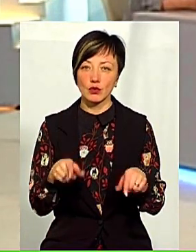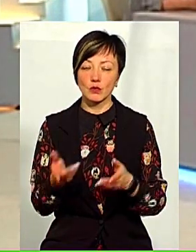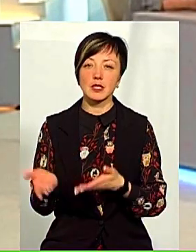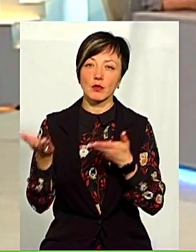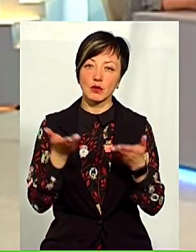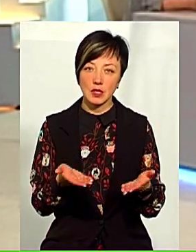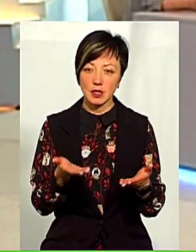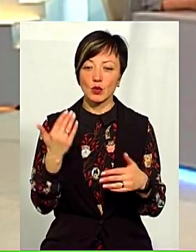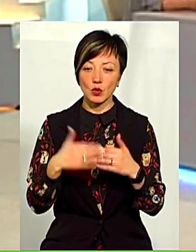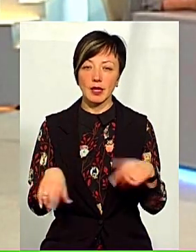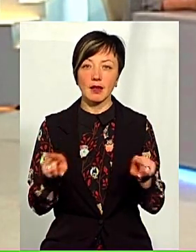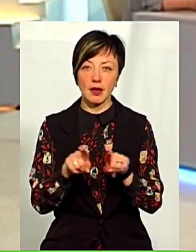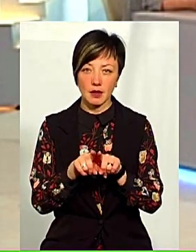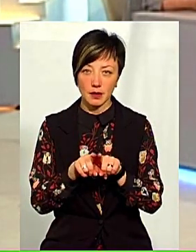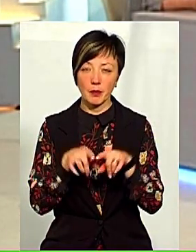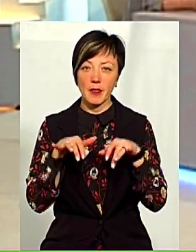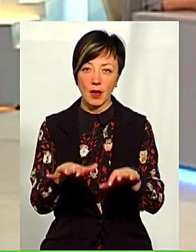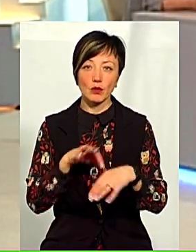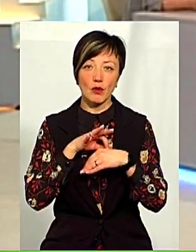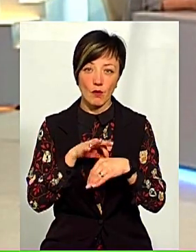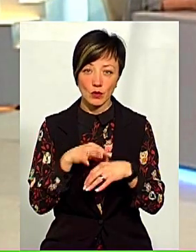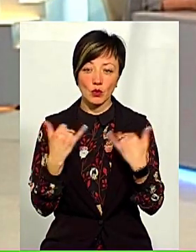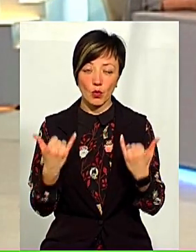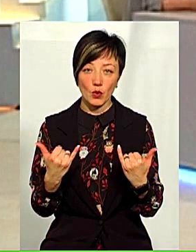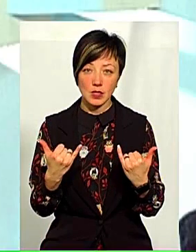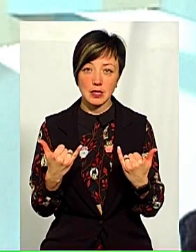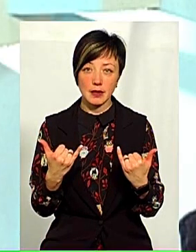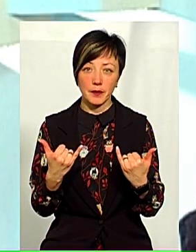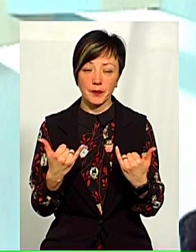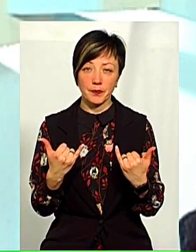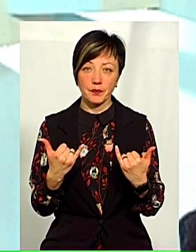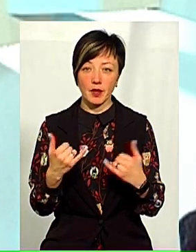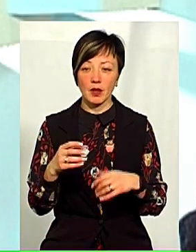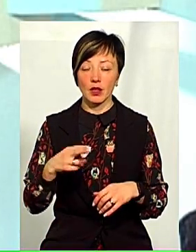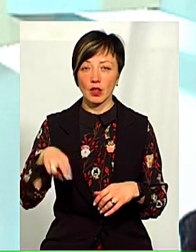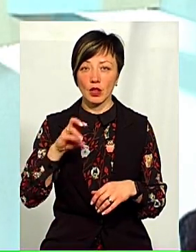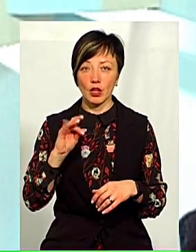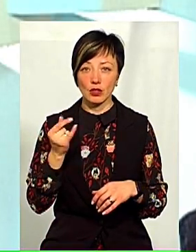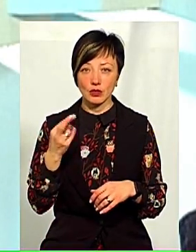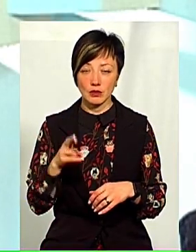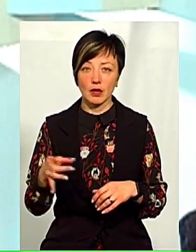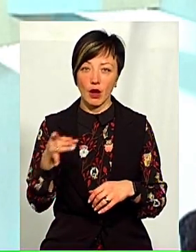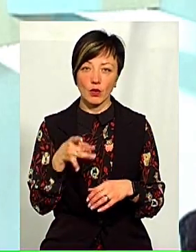запросити. До речі, вже такі заходи проводяться. Сьогодні буквально в Дорожнянському